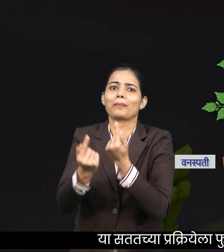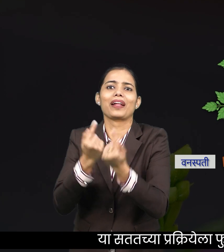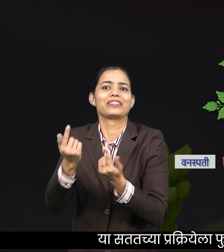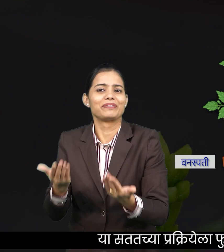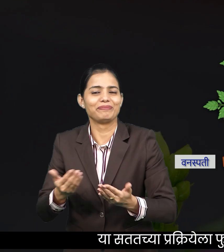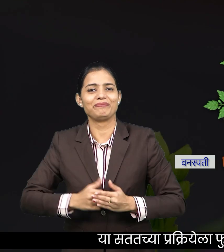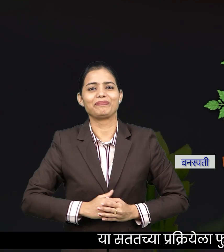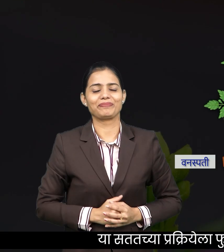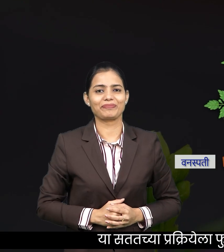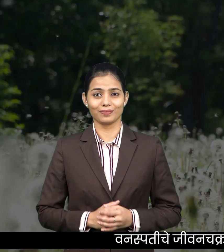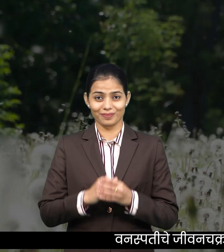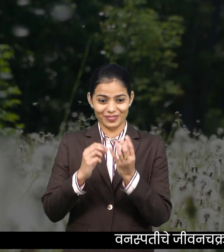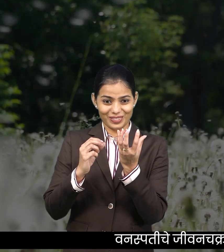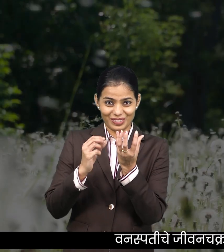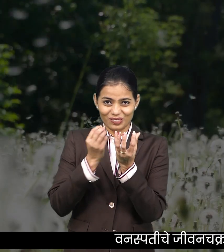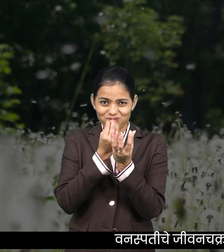जीवनचक्र म्हणतात.